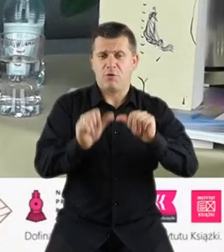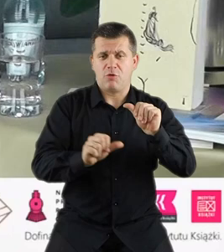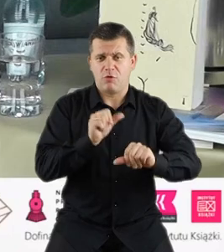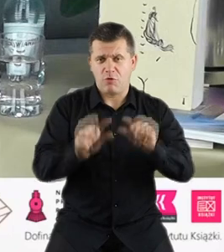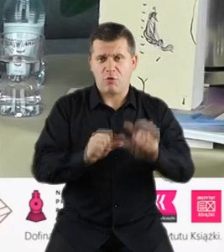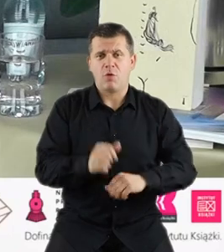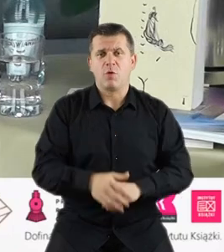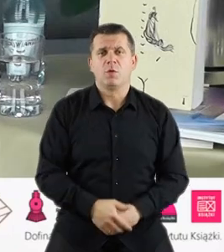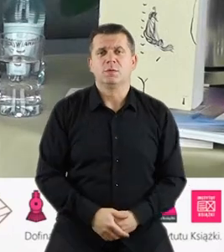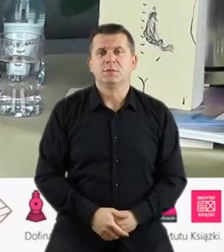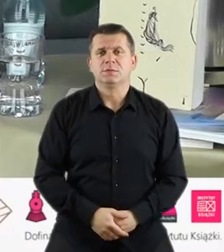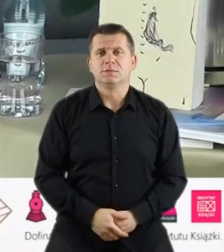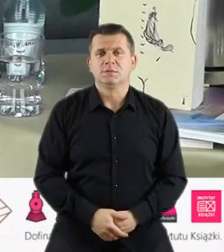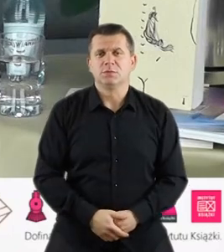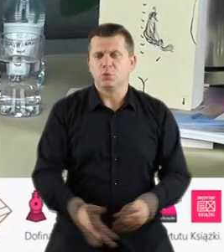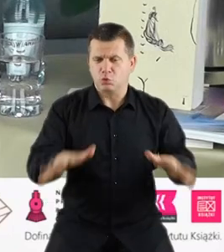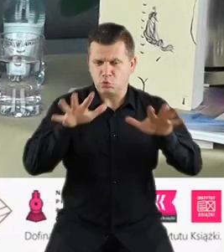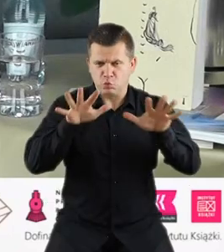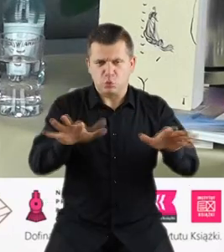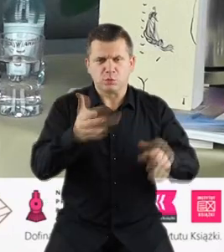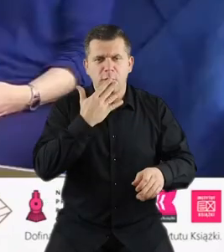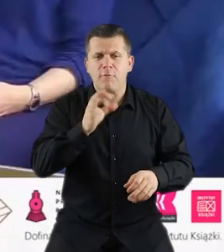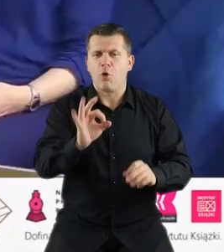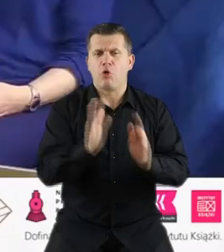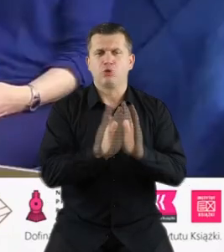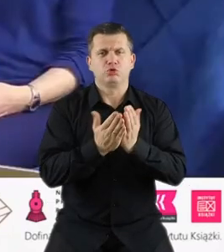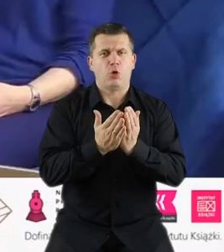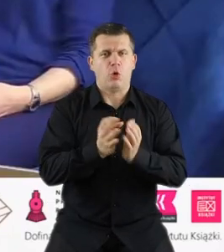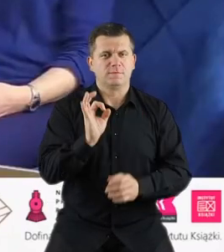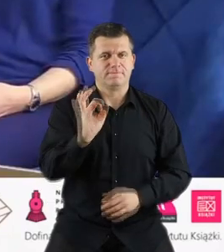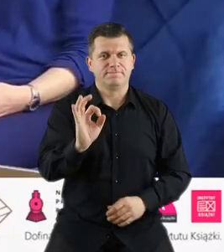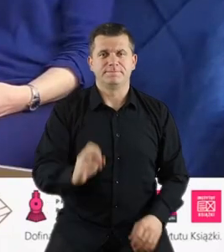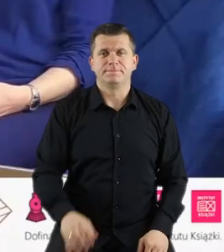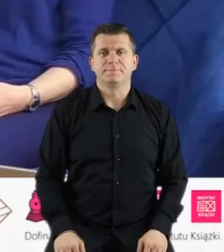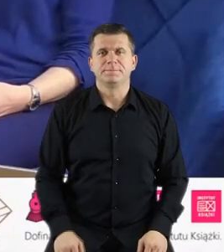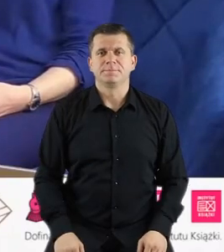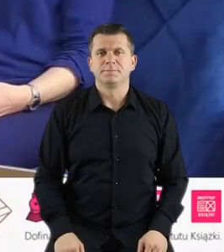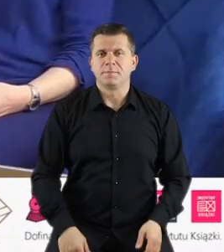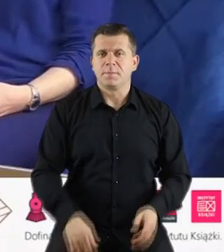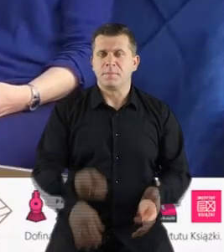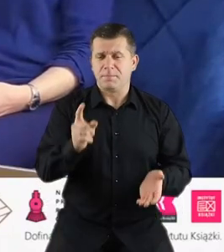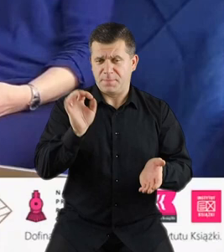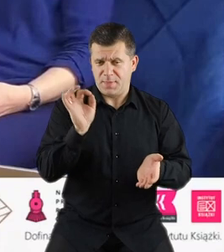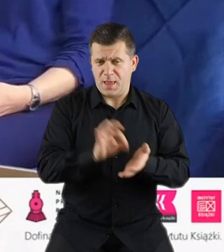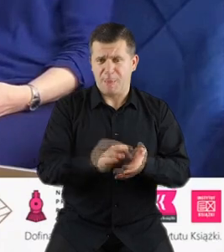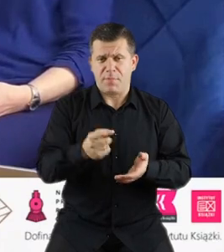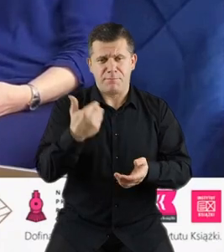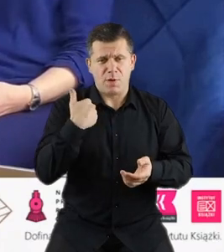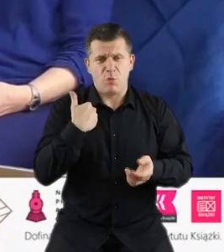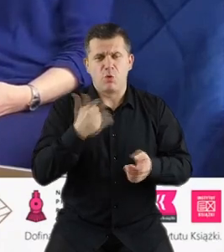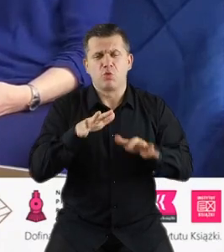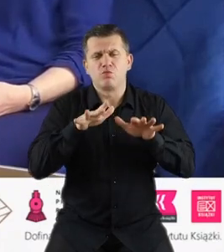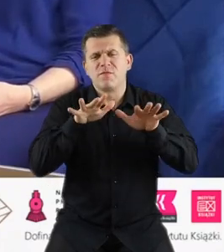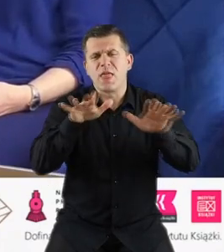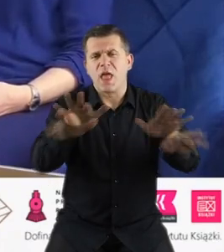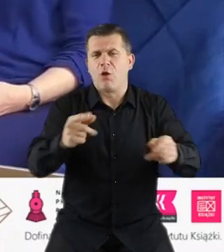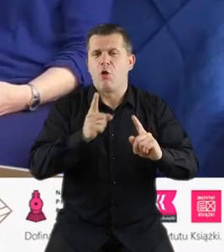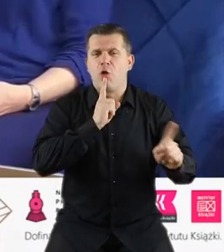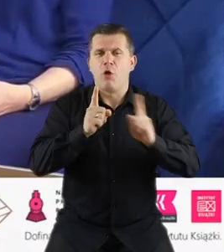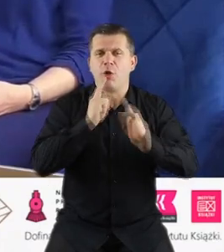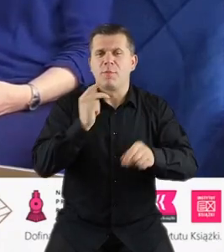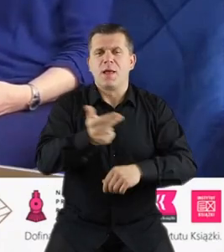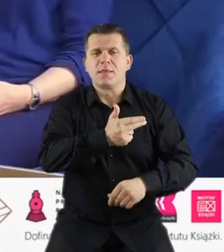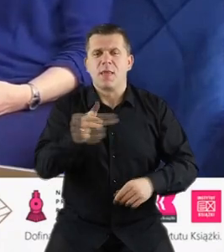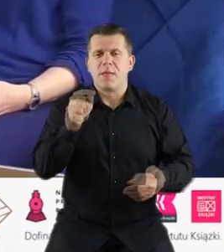roku. Wciąż dużo się mówi o książce i zapewne odbyła Pani już wiele rozmów na